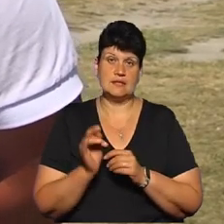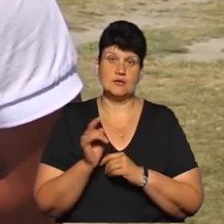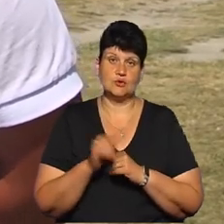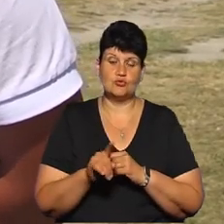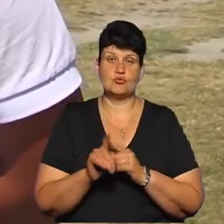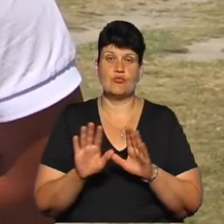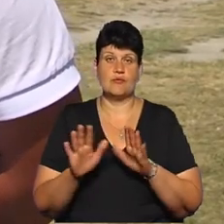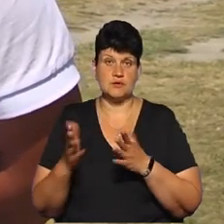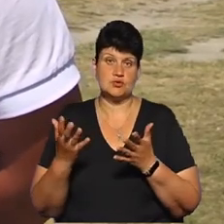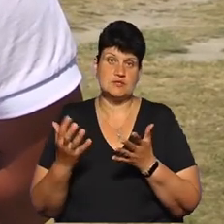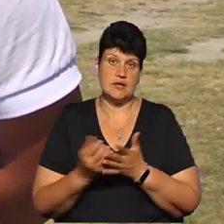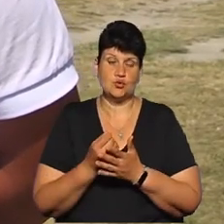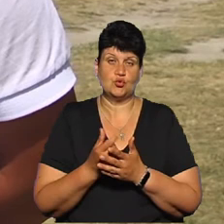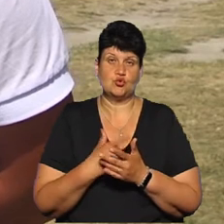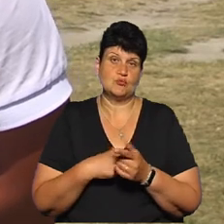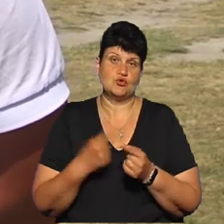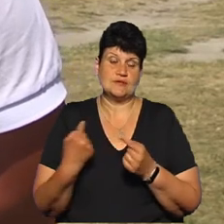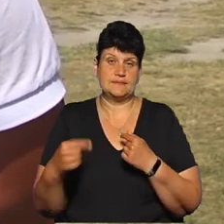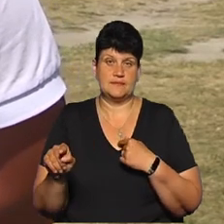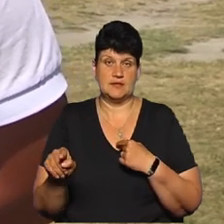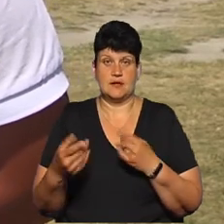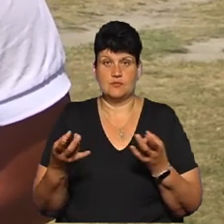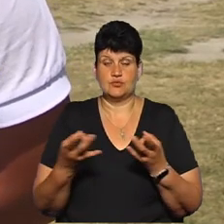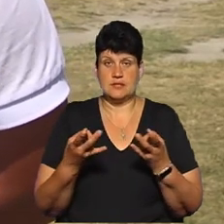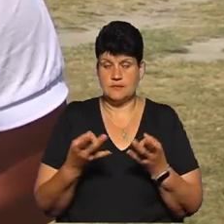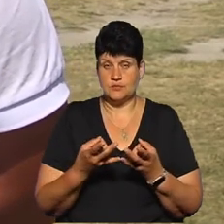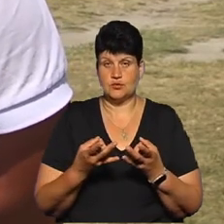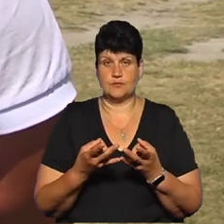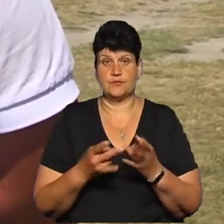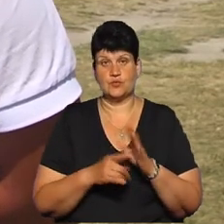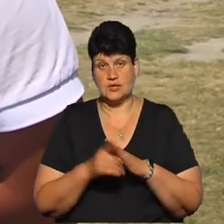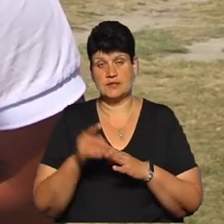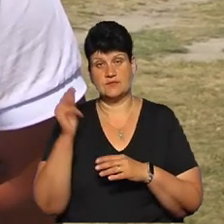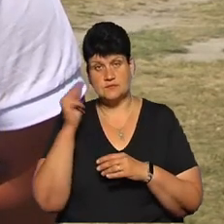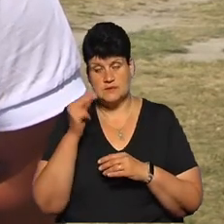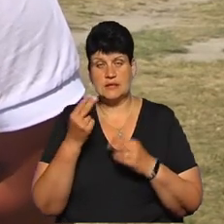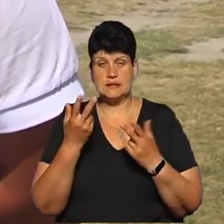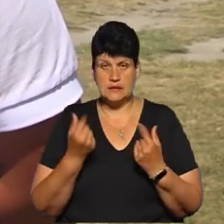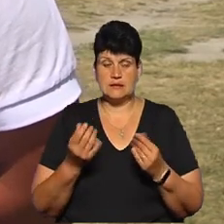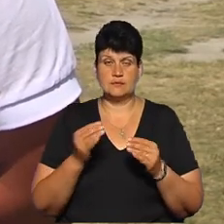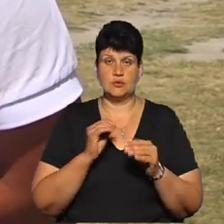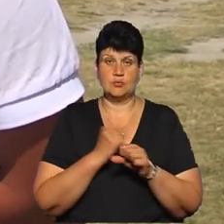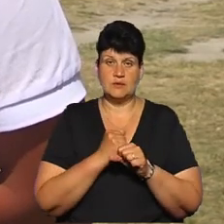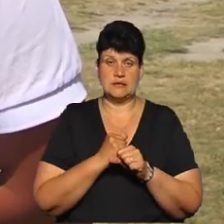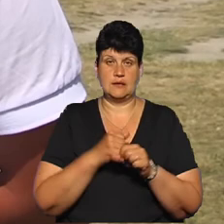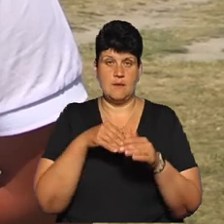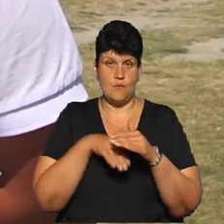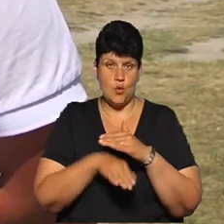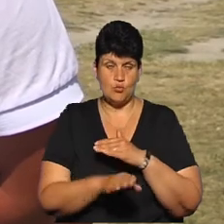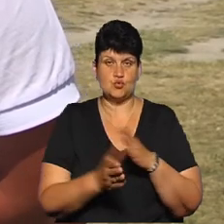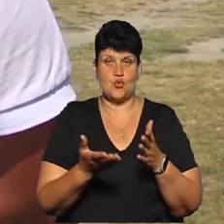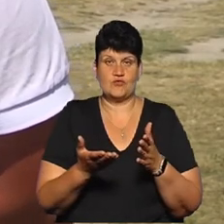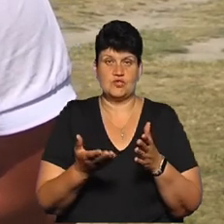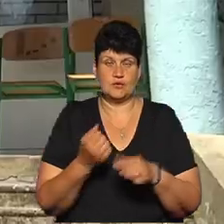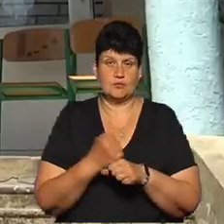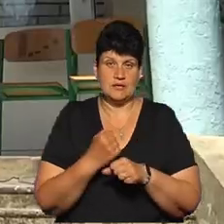вони знайдуть собі десь якусь альтернативу. Так, нам потрібно запускати навчальний процес, нам потрібно облаштовувати бомбосховища, якось привикати до тих реалій